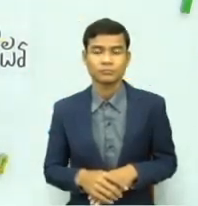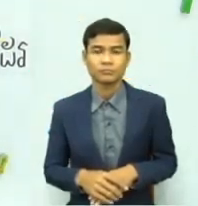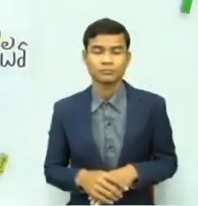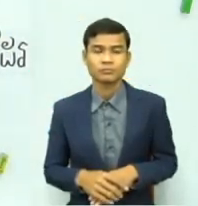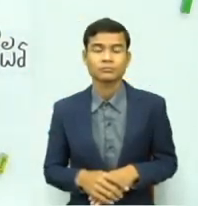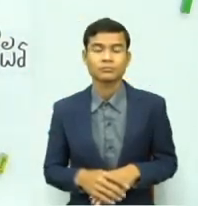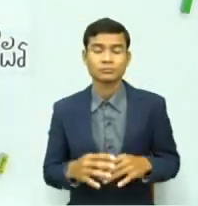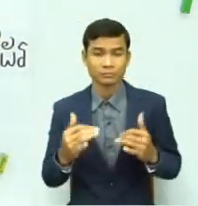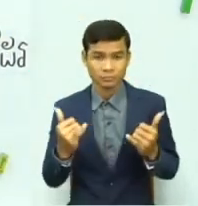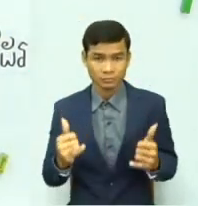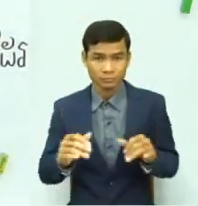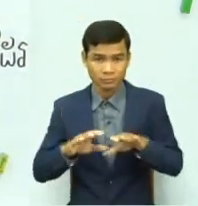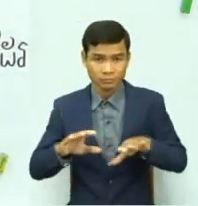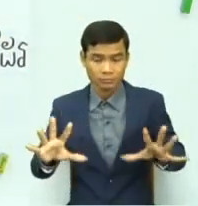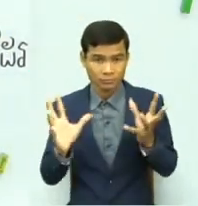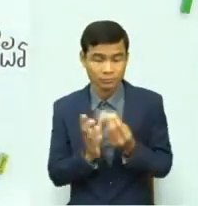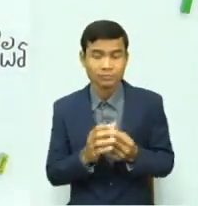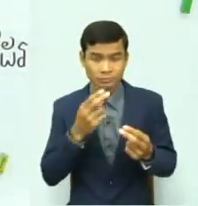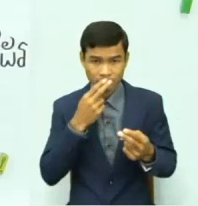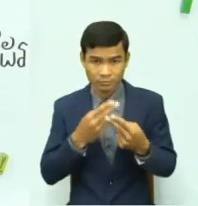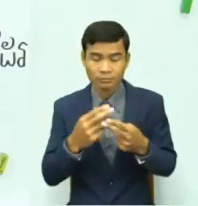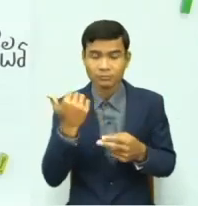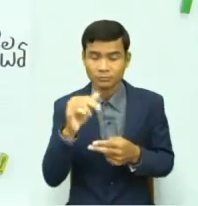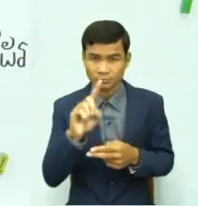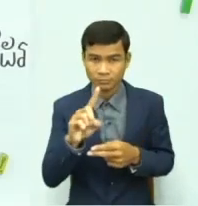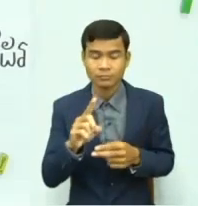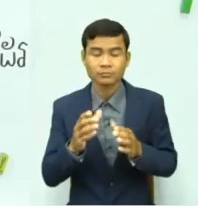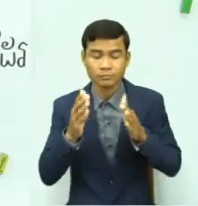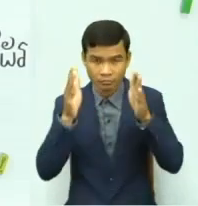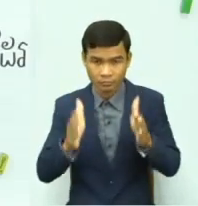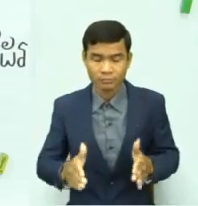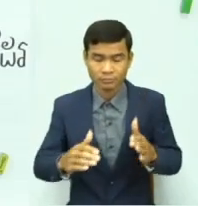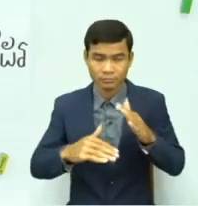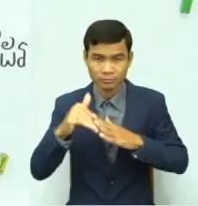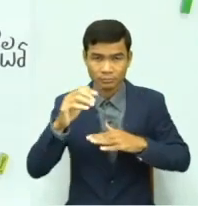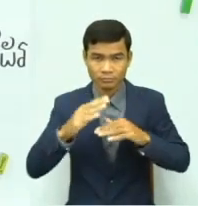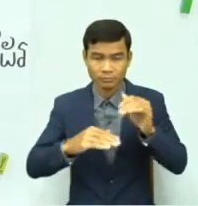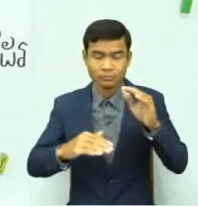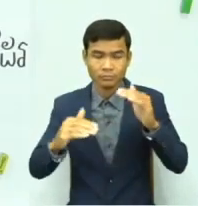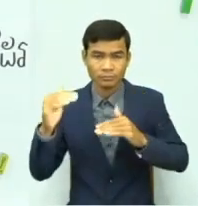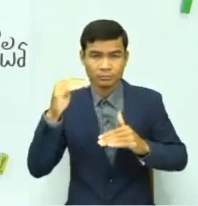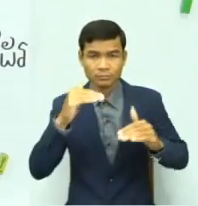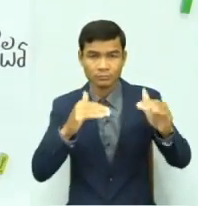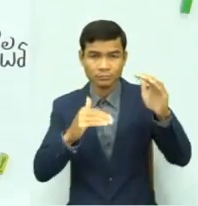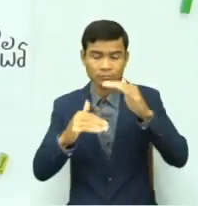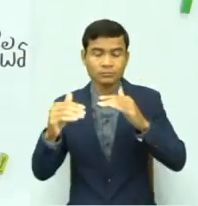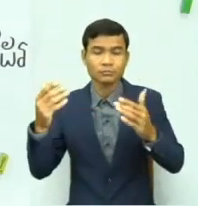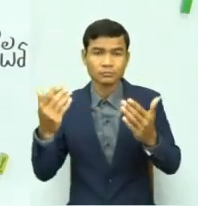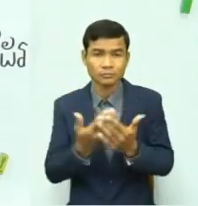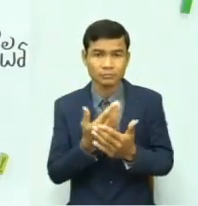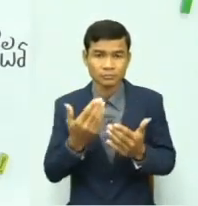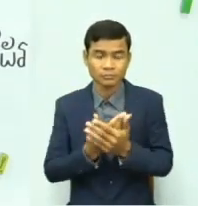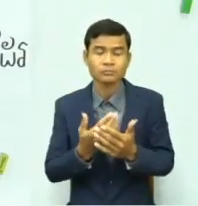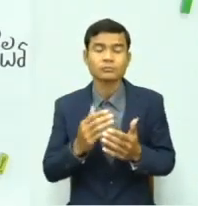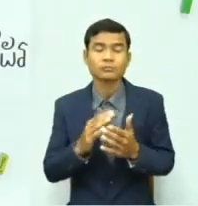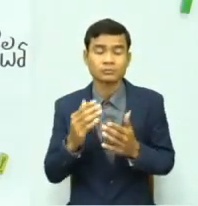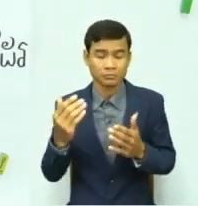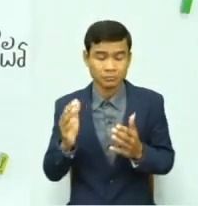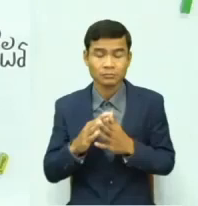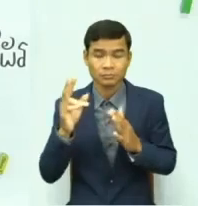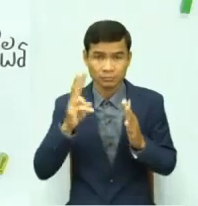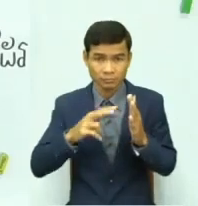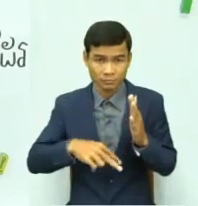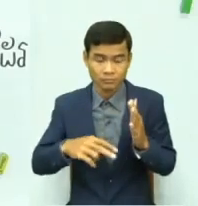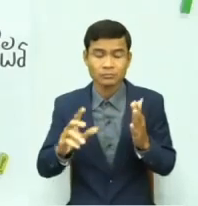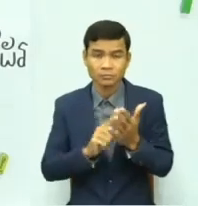tả lời con mới chụp lại thì mũi mẹ có sáng sna đầy thầy nóng ăn tập bật ní chia